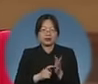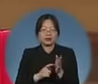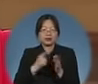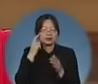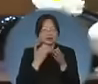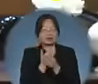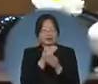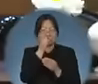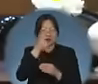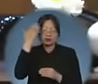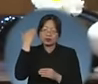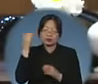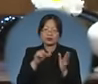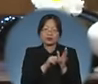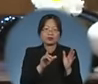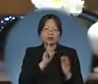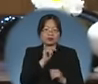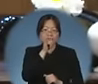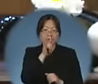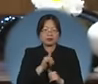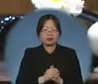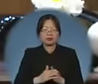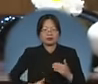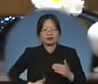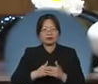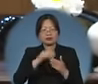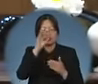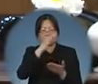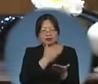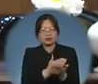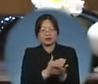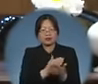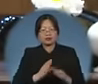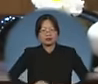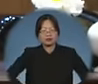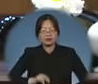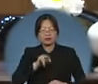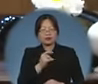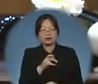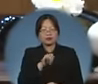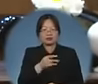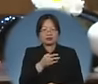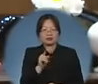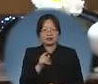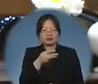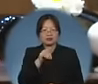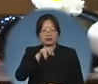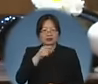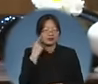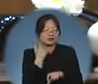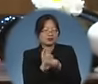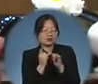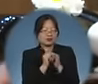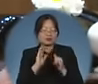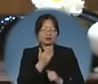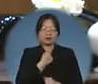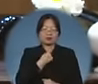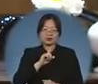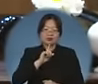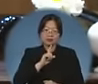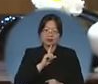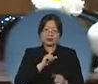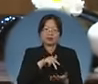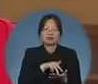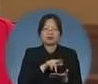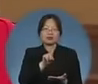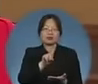게 옛날부터 유명한 말이 있잖아요. 배부른 돼지가 되느니 배고픈 소크라테스가 되겠다. 뭐 이런 말 있지 않습니까? 네, 네, 네. 그건 어떻게